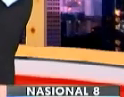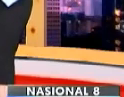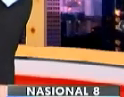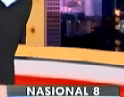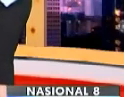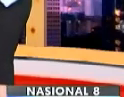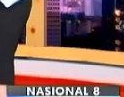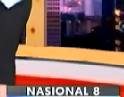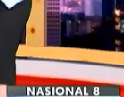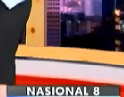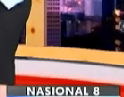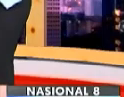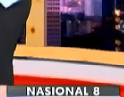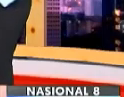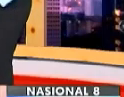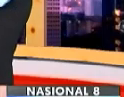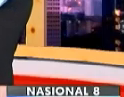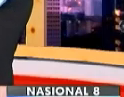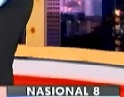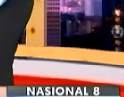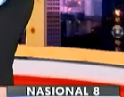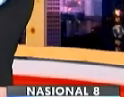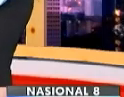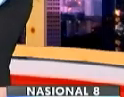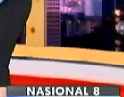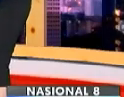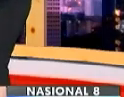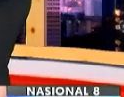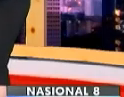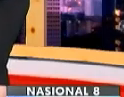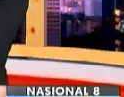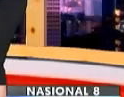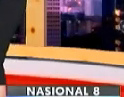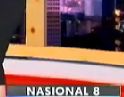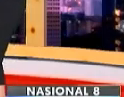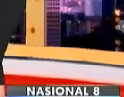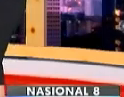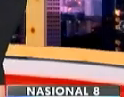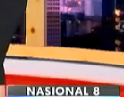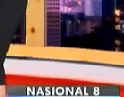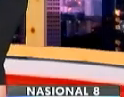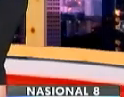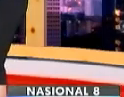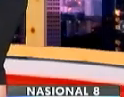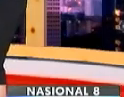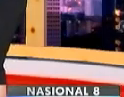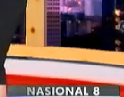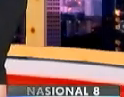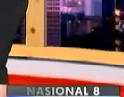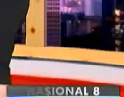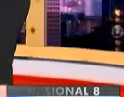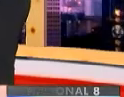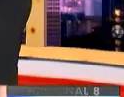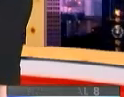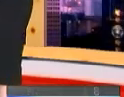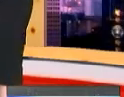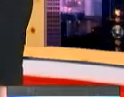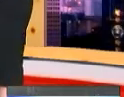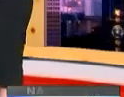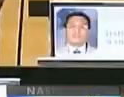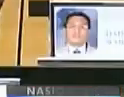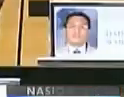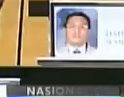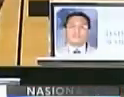diisi oleh rakyat tempatan. Kita tidak